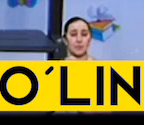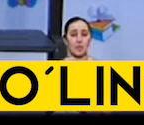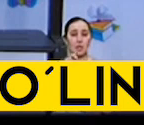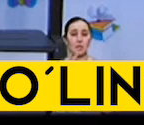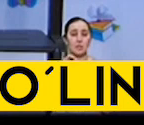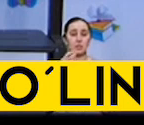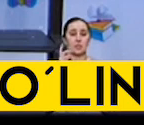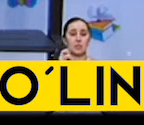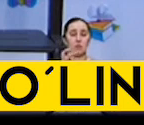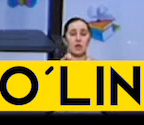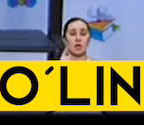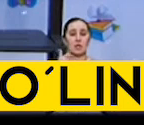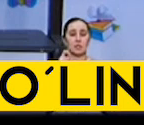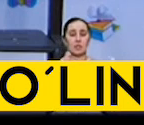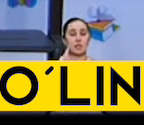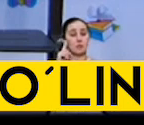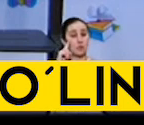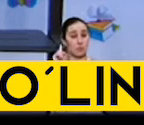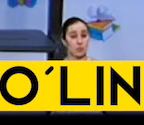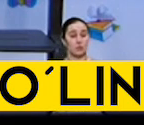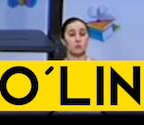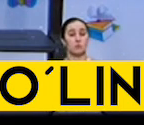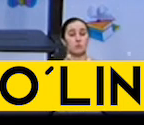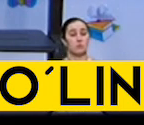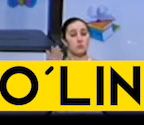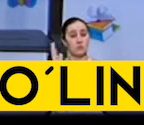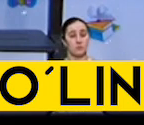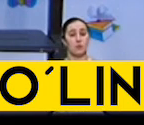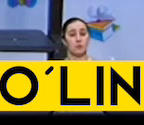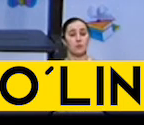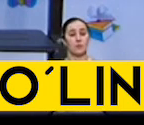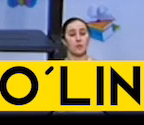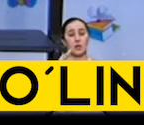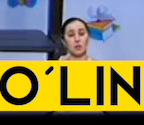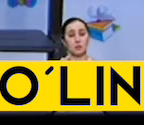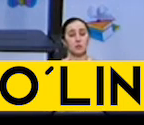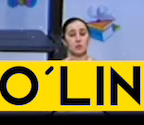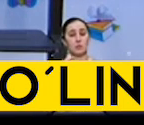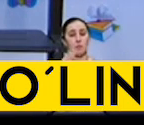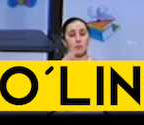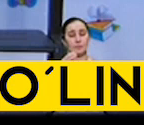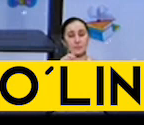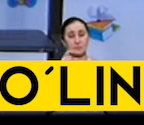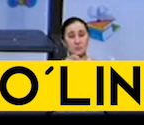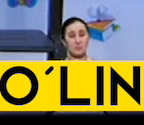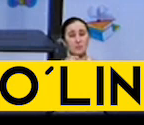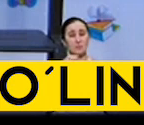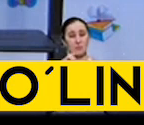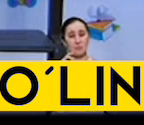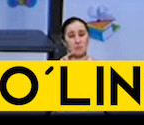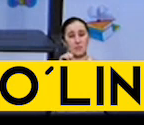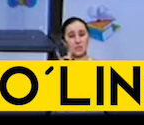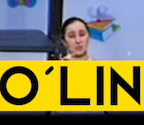Alisher Navoiy g'azallaridan bilasizmi? Keling, ozgina parcha aytib bering.